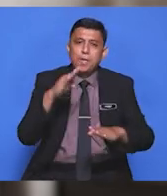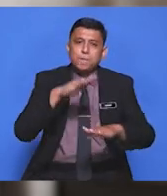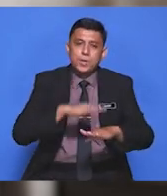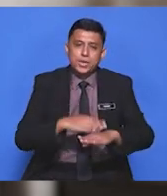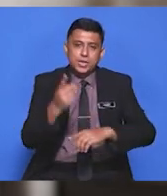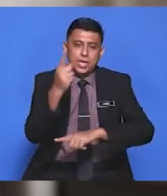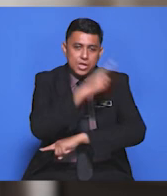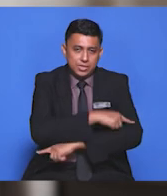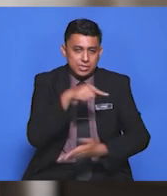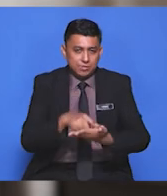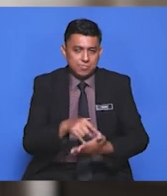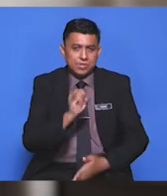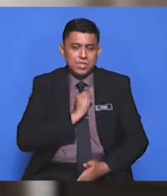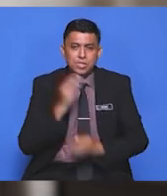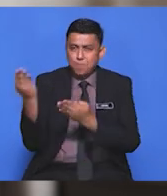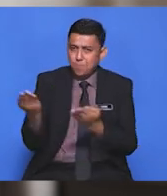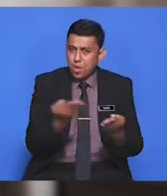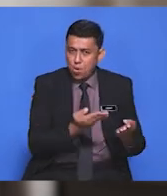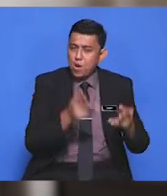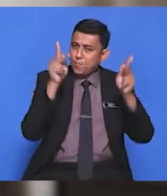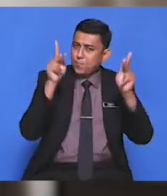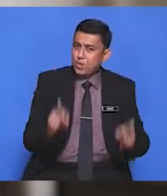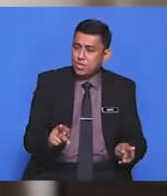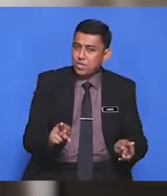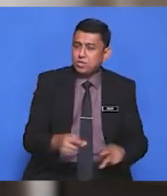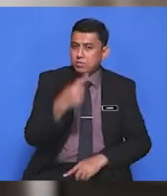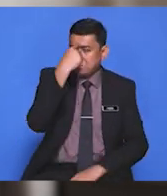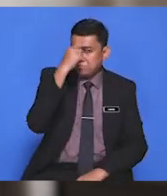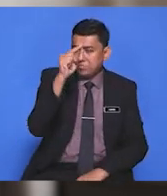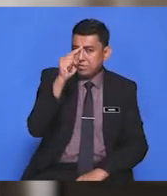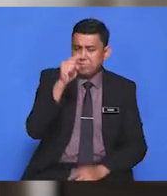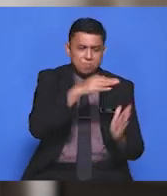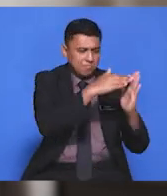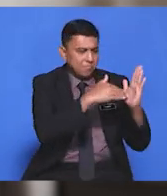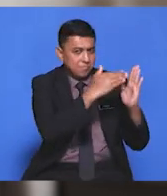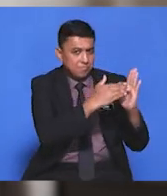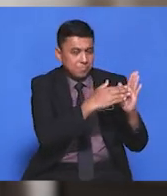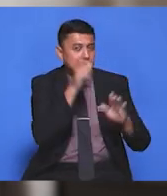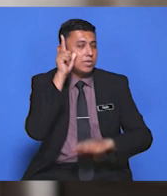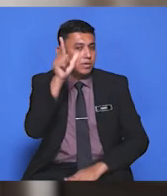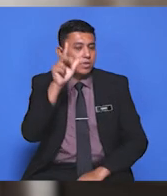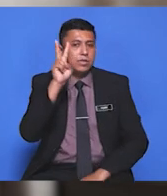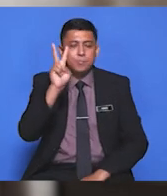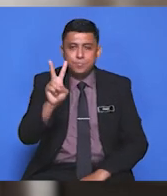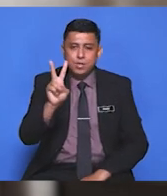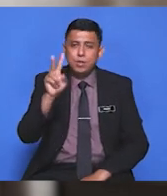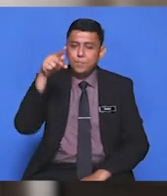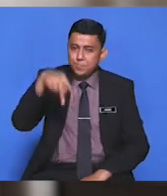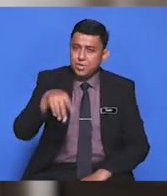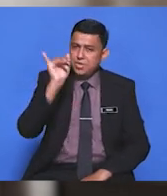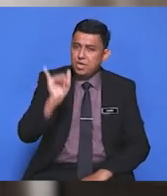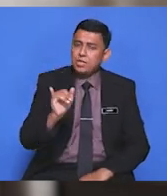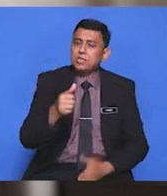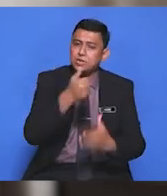ini, saya akan membawa pelajar untuk meneliti dan melihat 2P yang